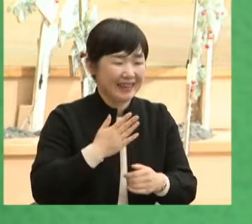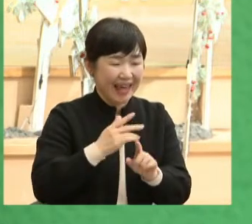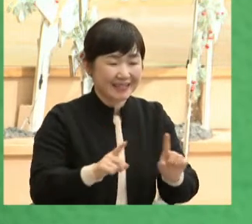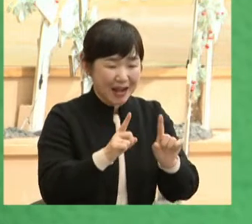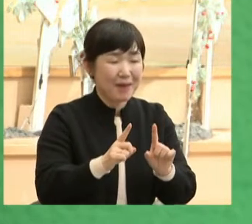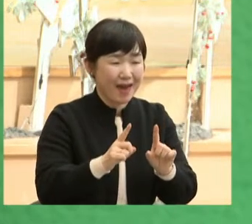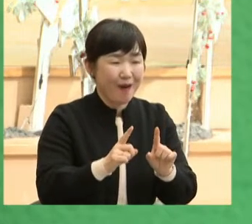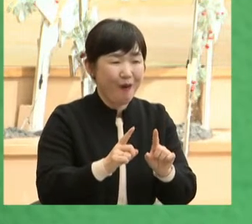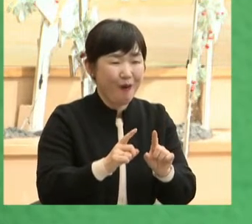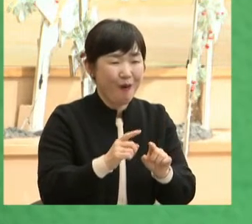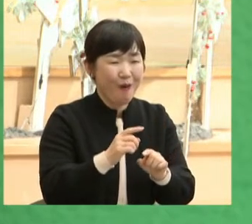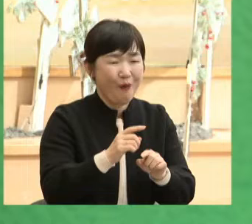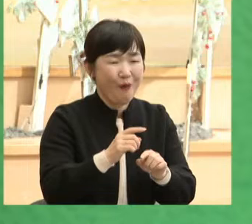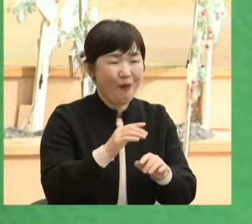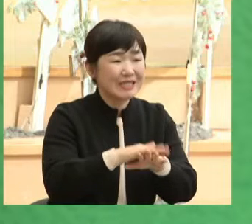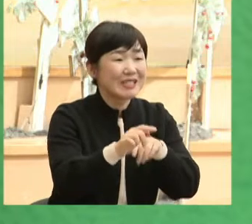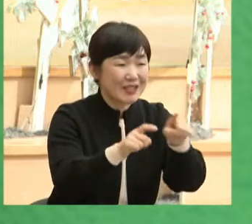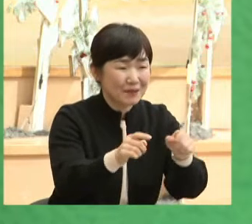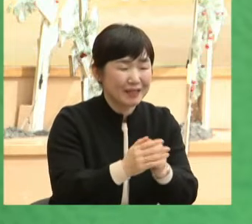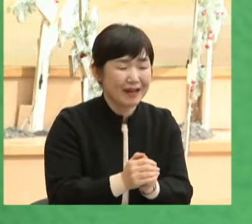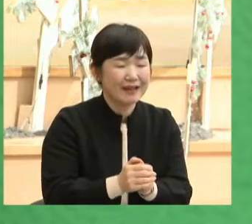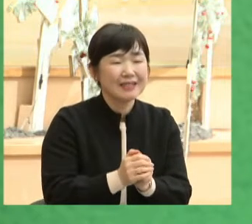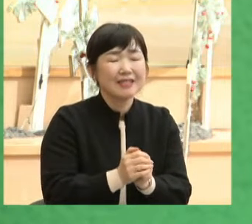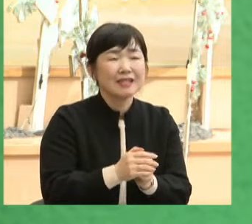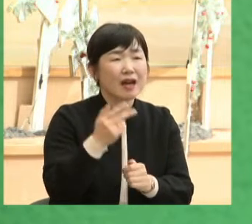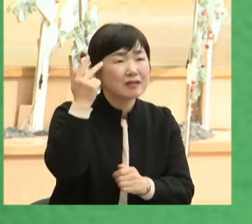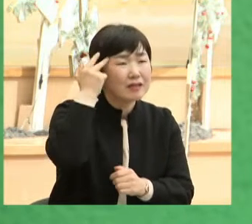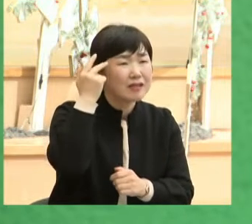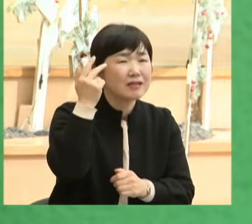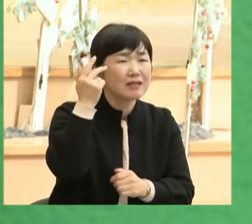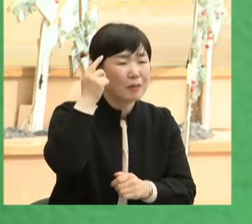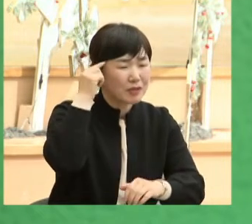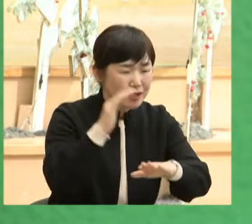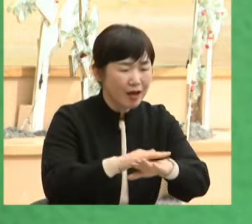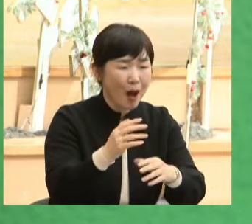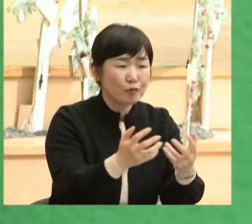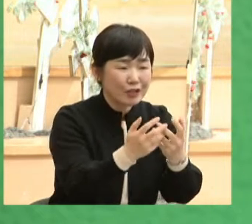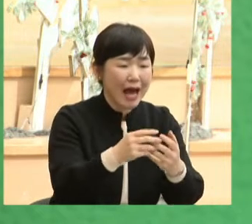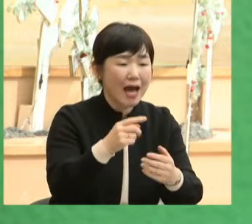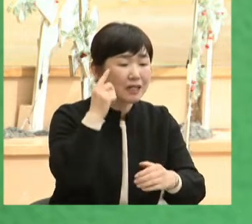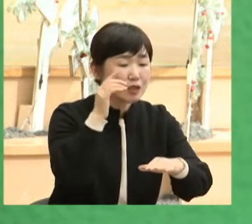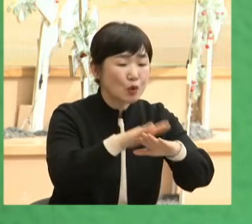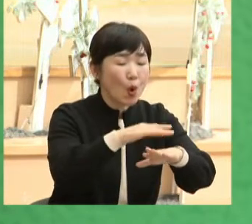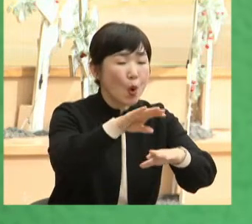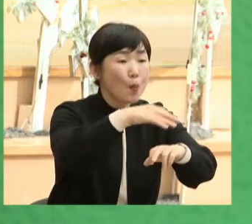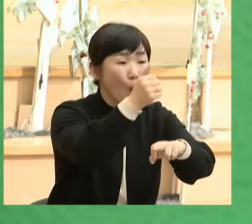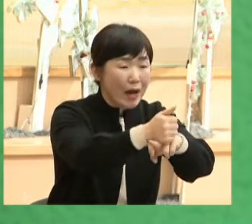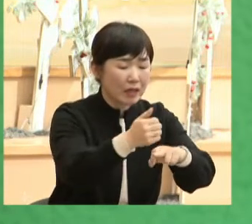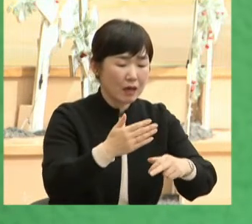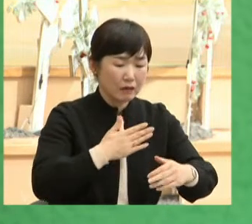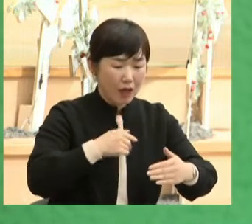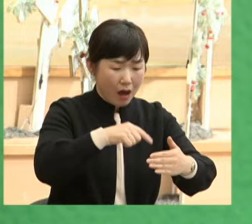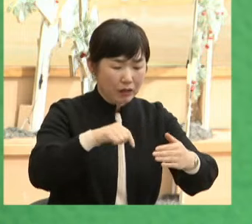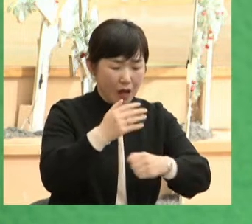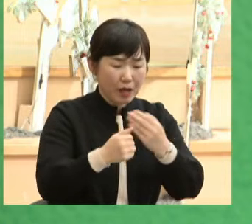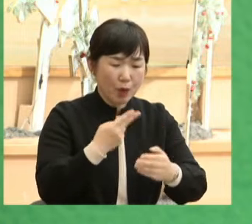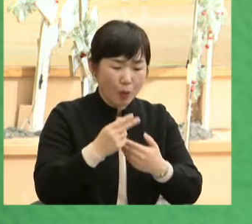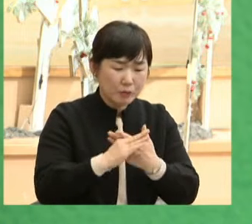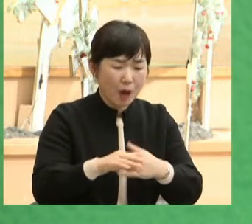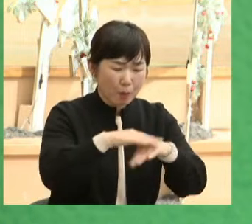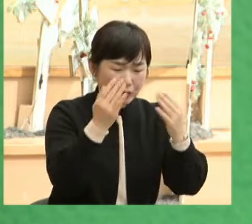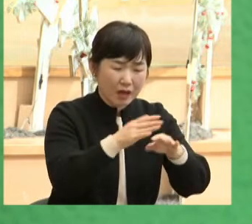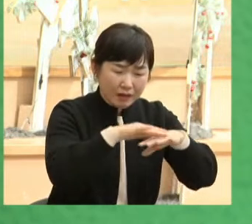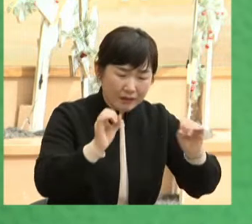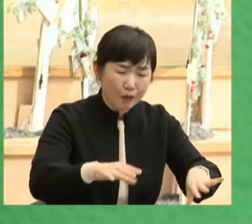내버려 지식이 풍부하고 지혜가 뛰어났던 솔로몬이 내 안에 하나님이 없다면 모든 것이 없다고